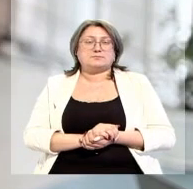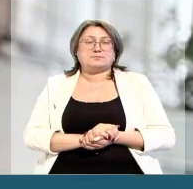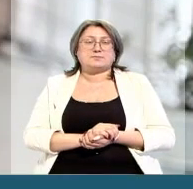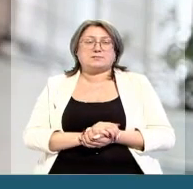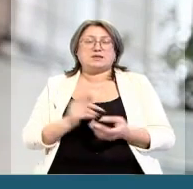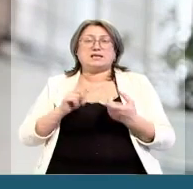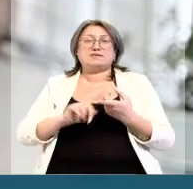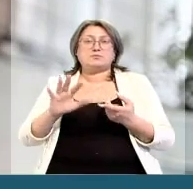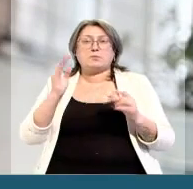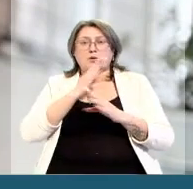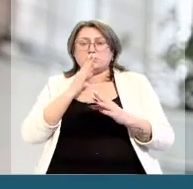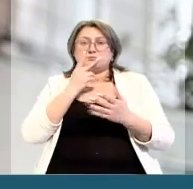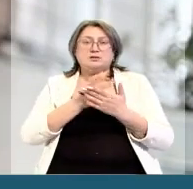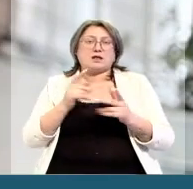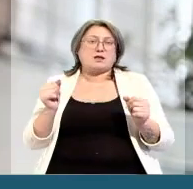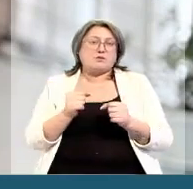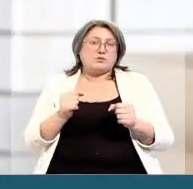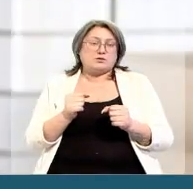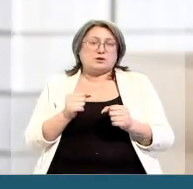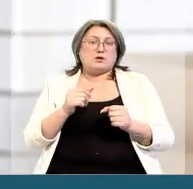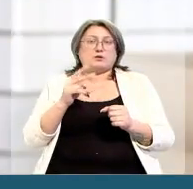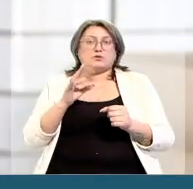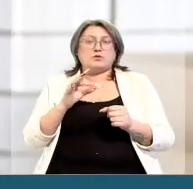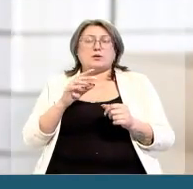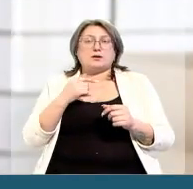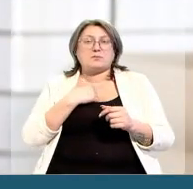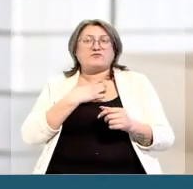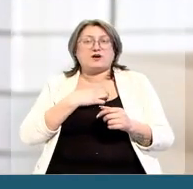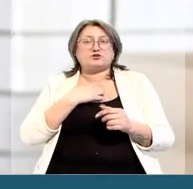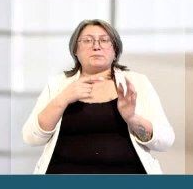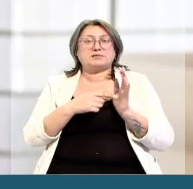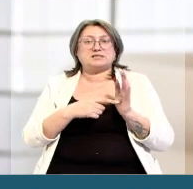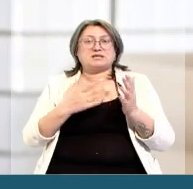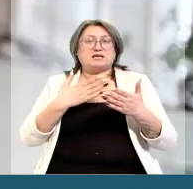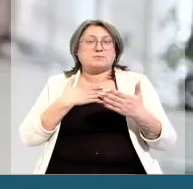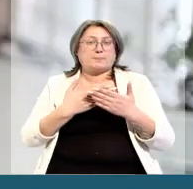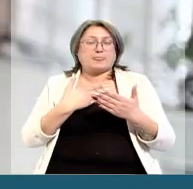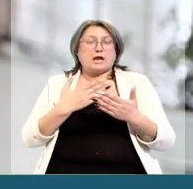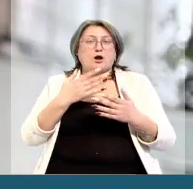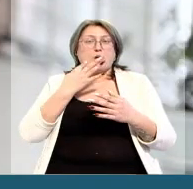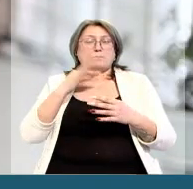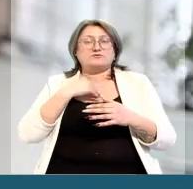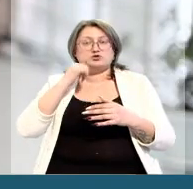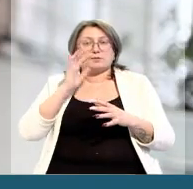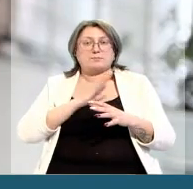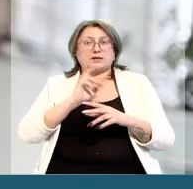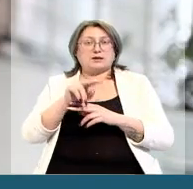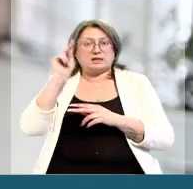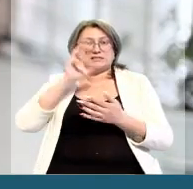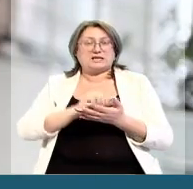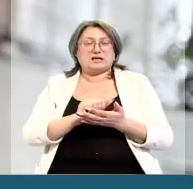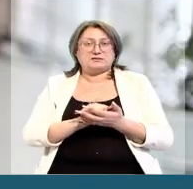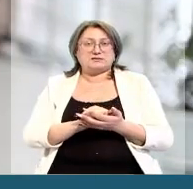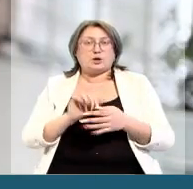қарамай, бірақ маңыздысы бізге тәжірибе алмасу. Кеше біз бір сабақта болдық, бұл кіріктірілген сабақ болды. Информатика